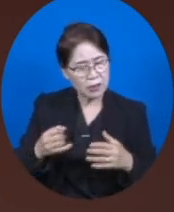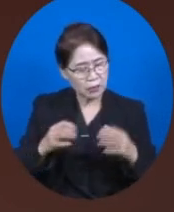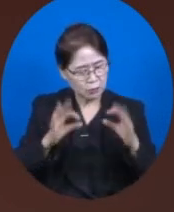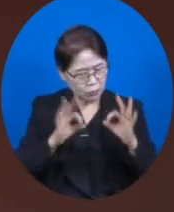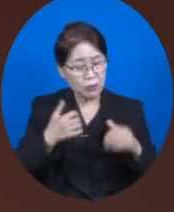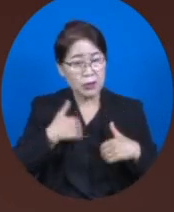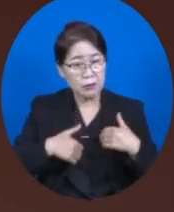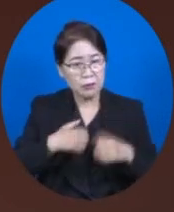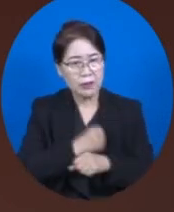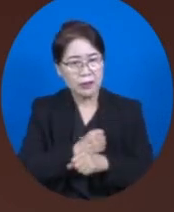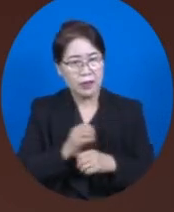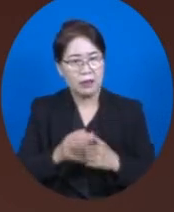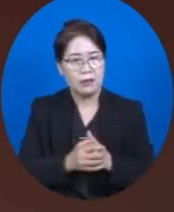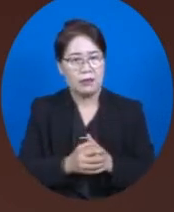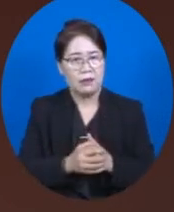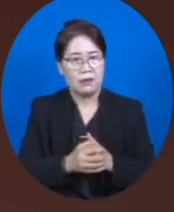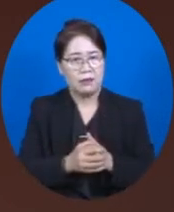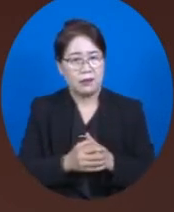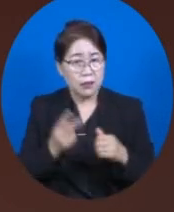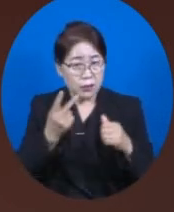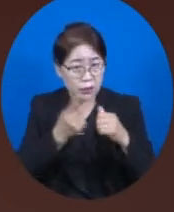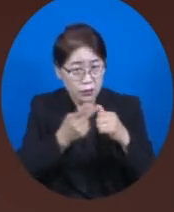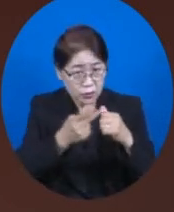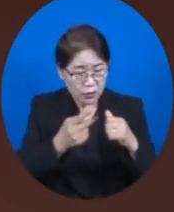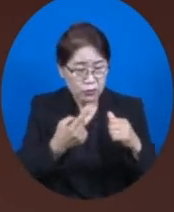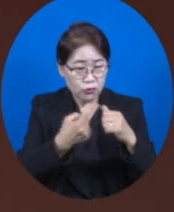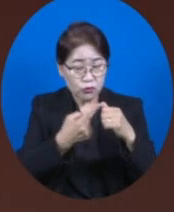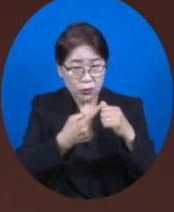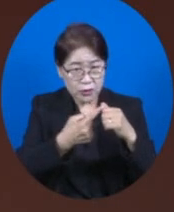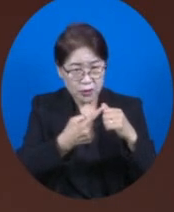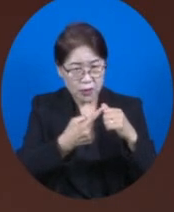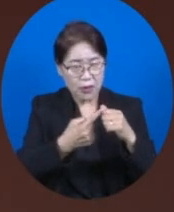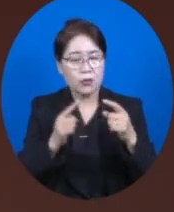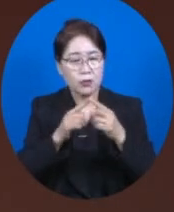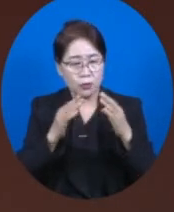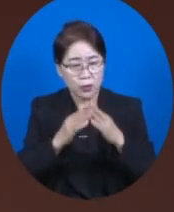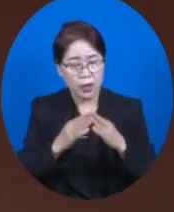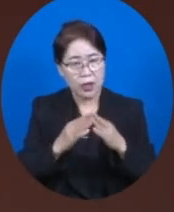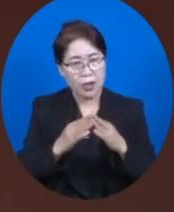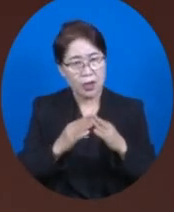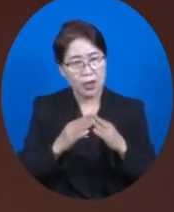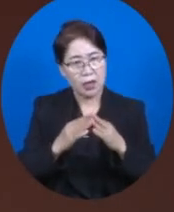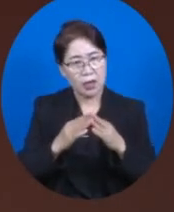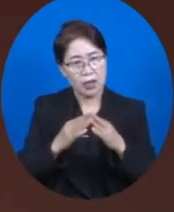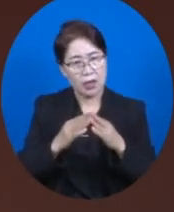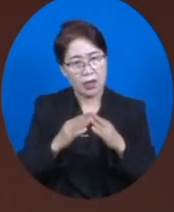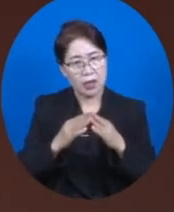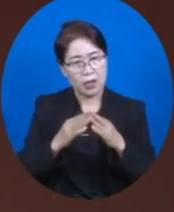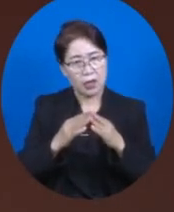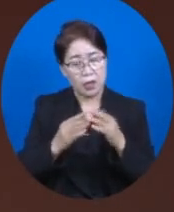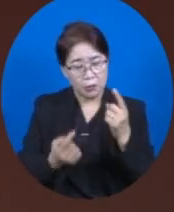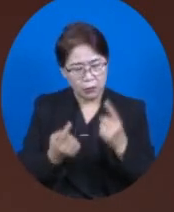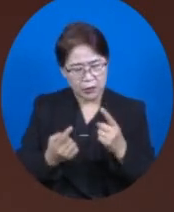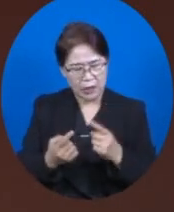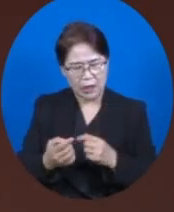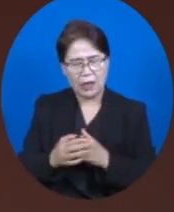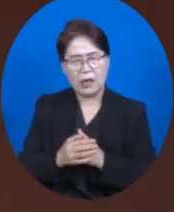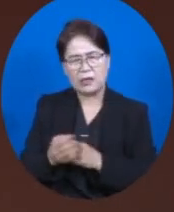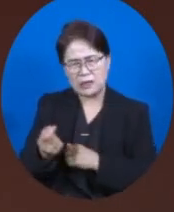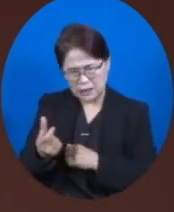이전에 솔로몬의 성전에 건축보다 분명히 작고 초라해